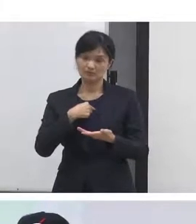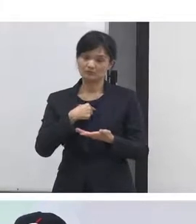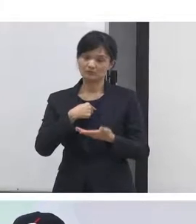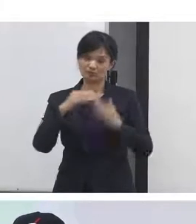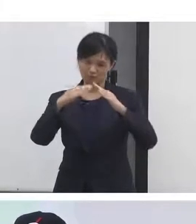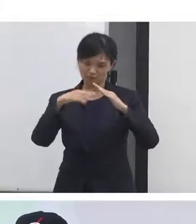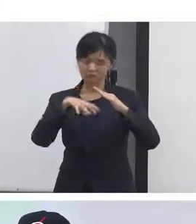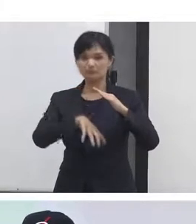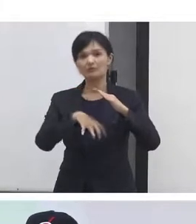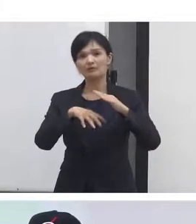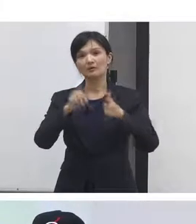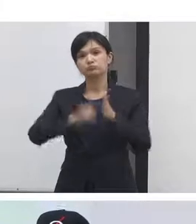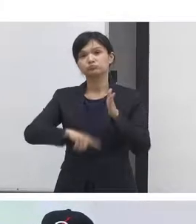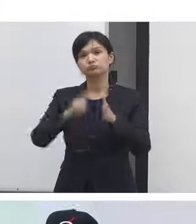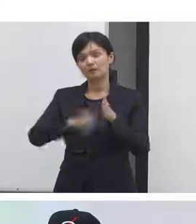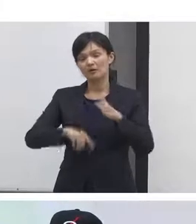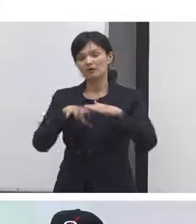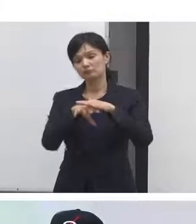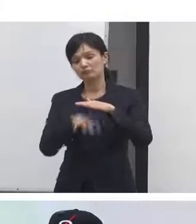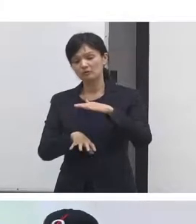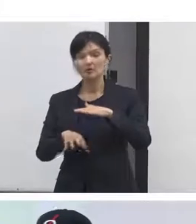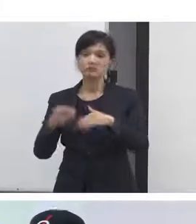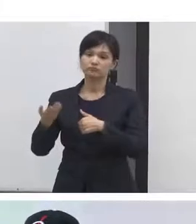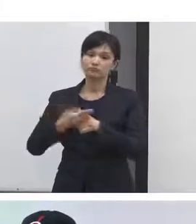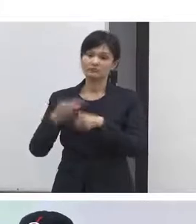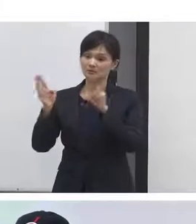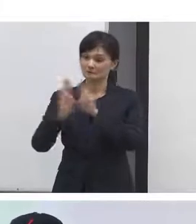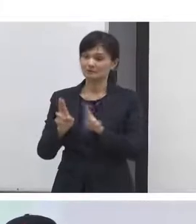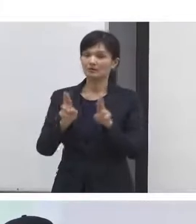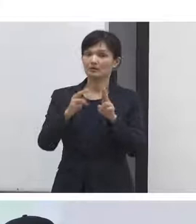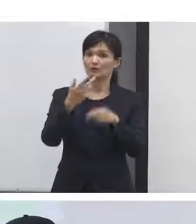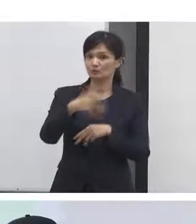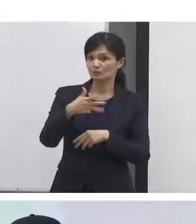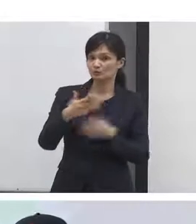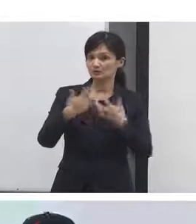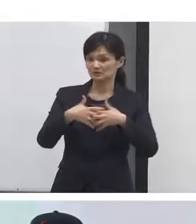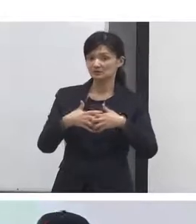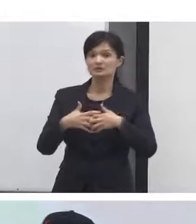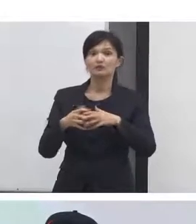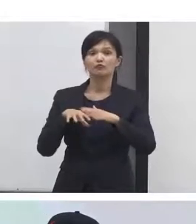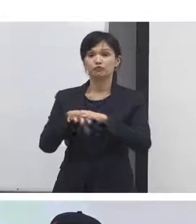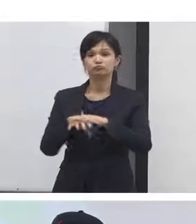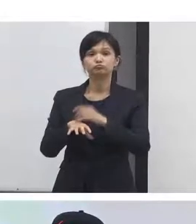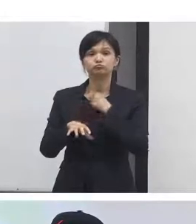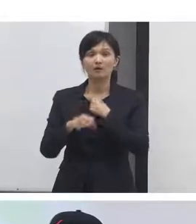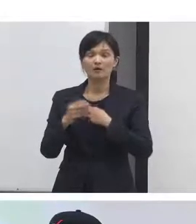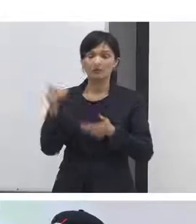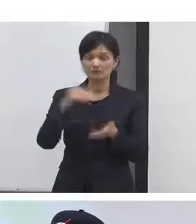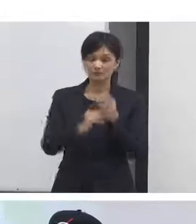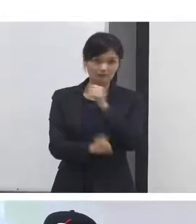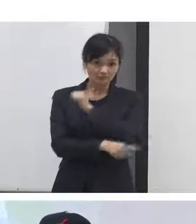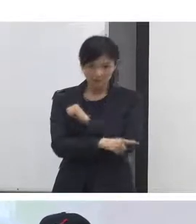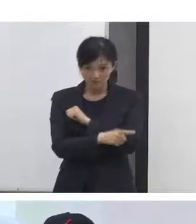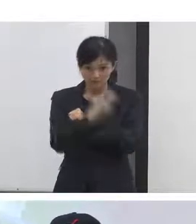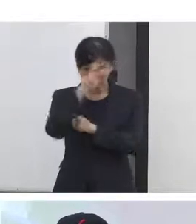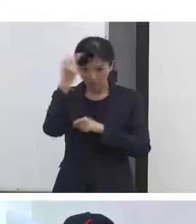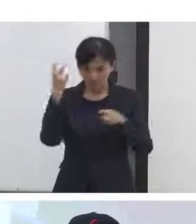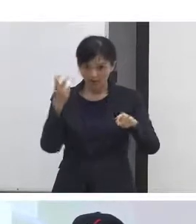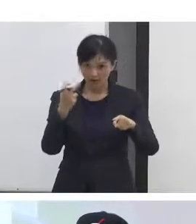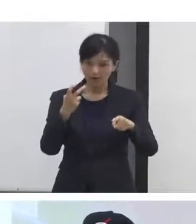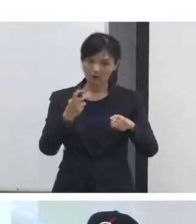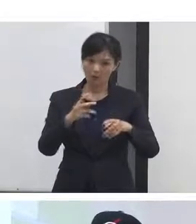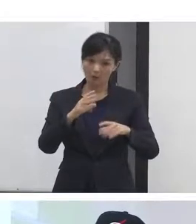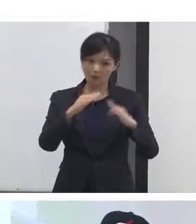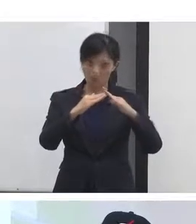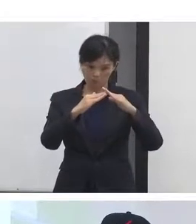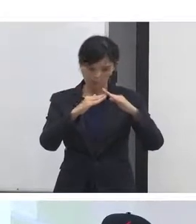械，所以你要给我电，你要给我水，让我可以机器放在里面。但最后它变成一个工厂，实际在生产。所以这